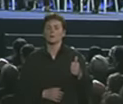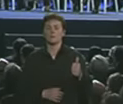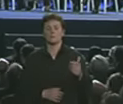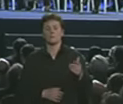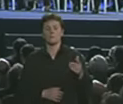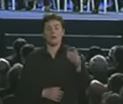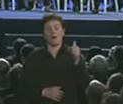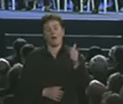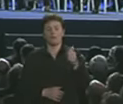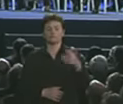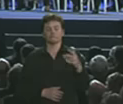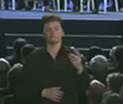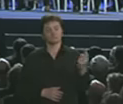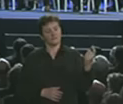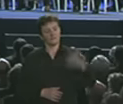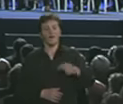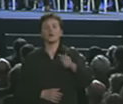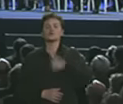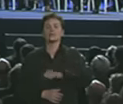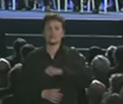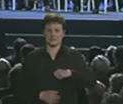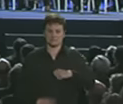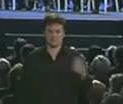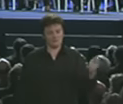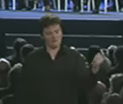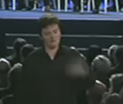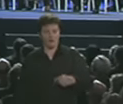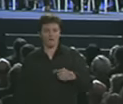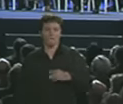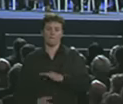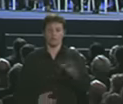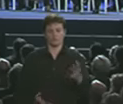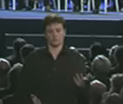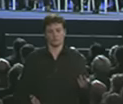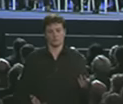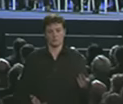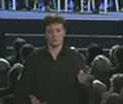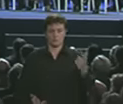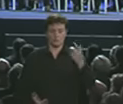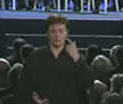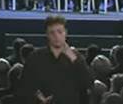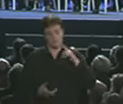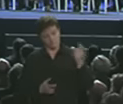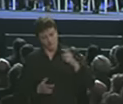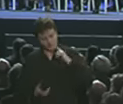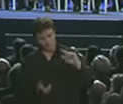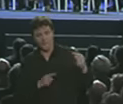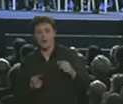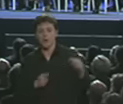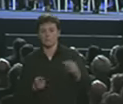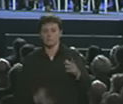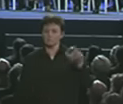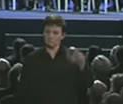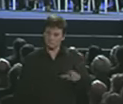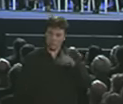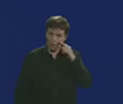Il nous avait fait l'honneur de venir de sa Suisse faire un petit tour pour que nous puissions débattre. C'est un homme qui